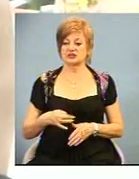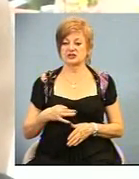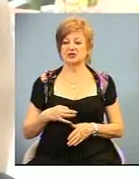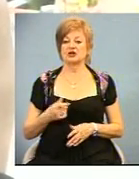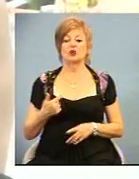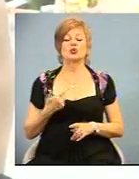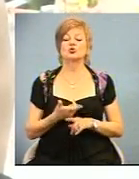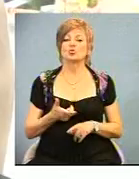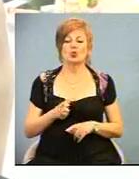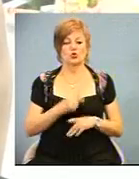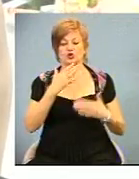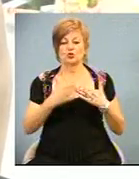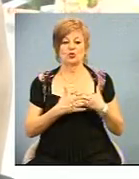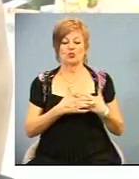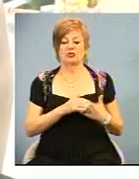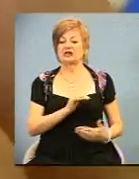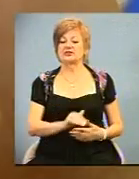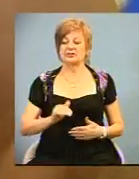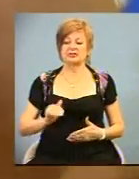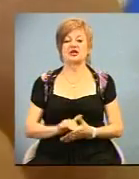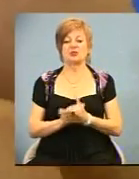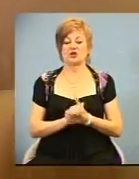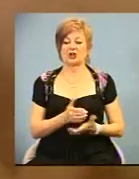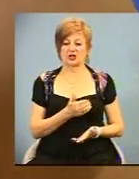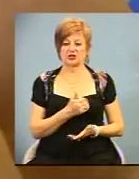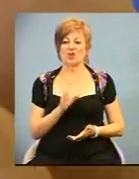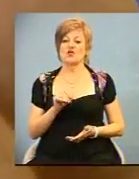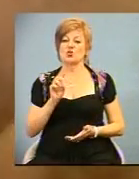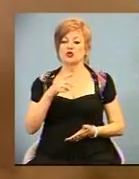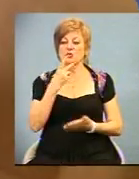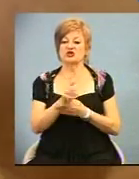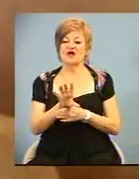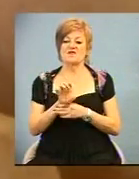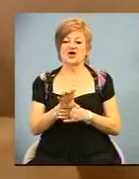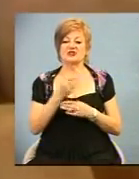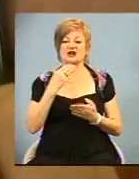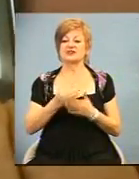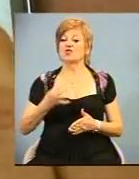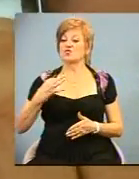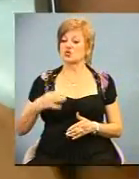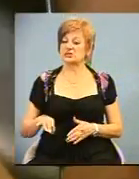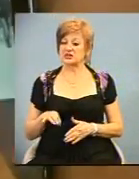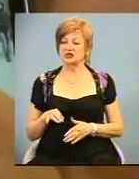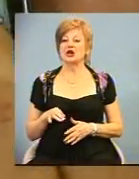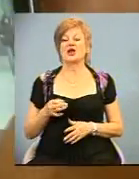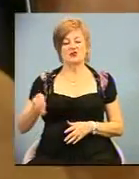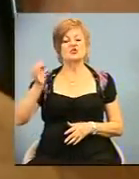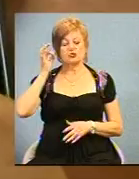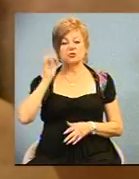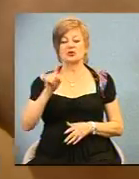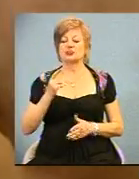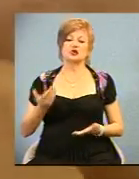безумно любил детей, он безумно хотел мира. Євген Велетнюк показує фотографії свого сина Михайла Добролєта. Згадує, він